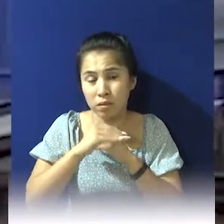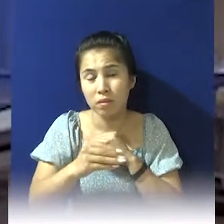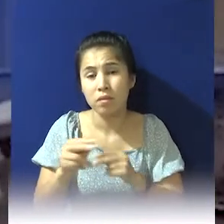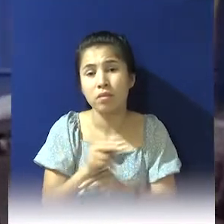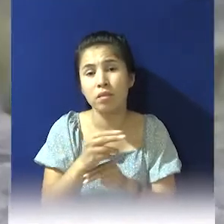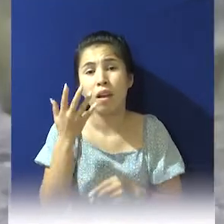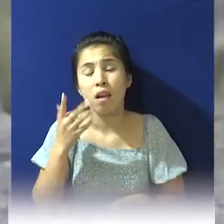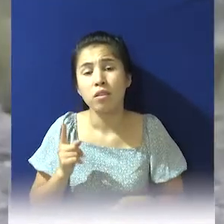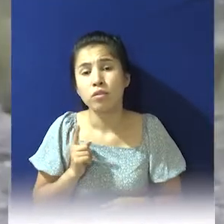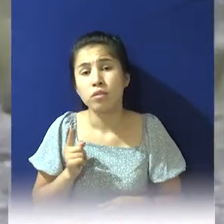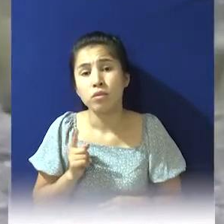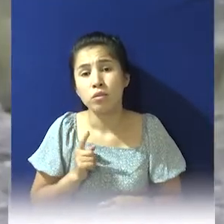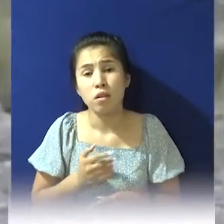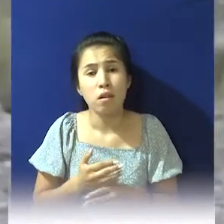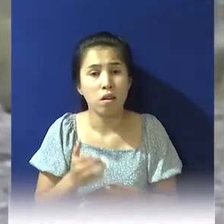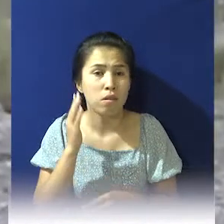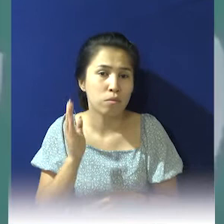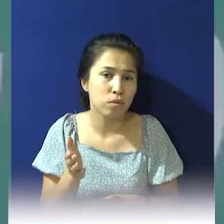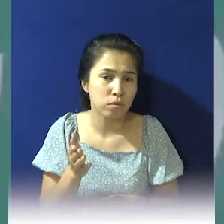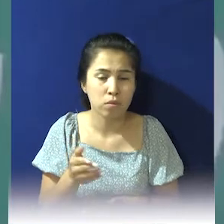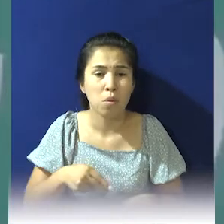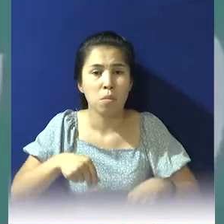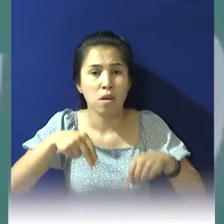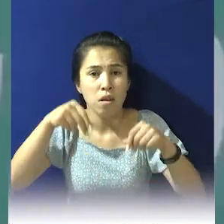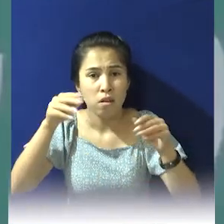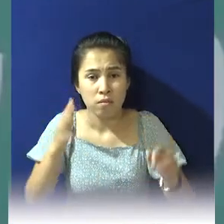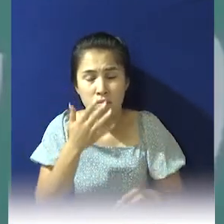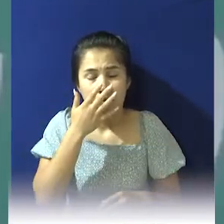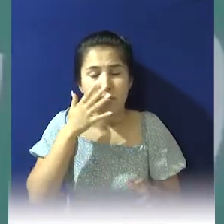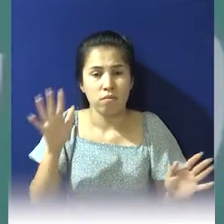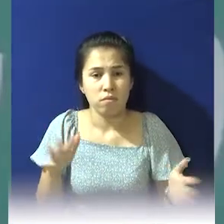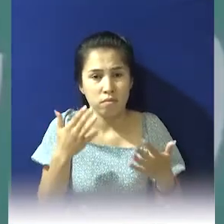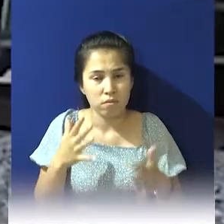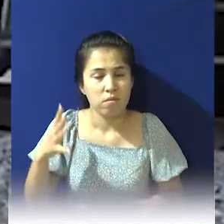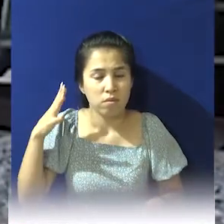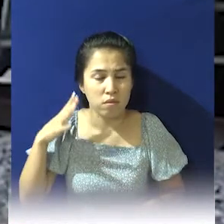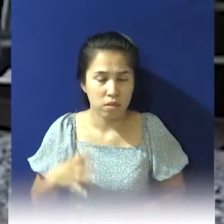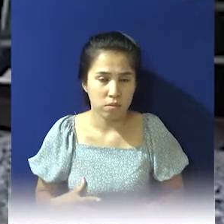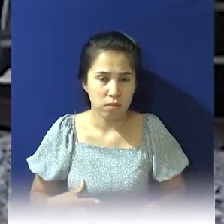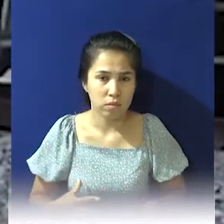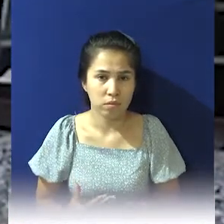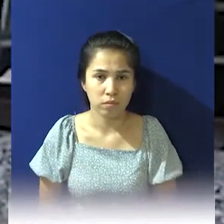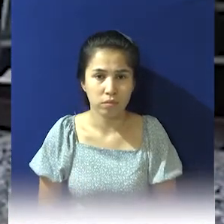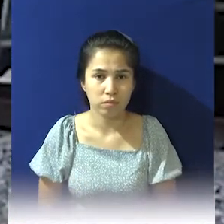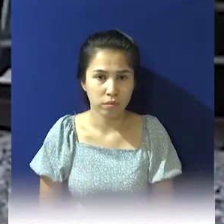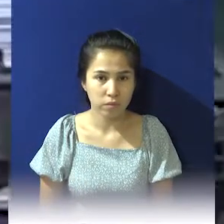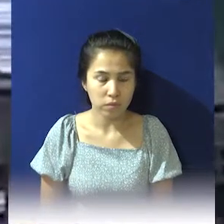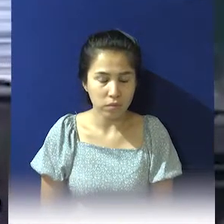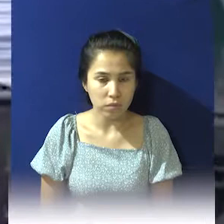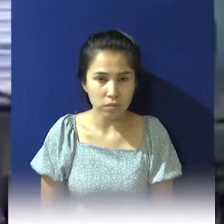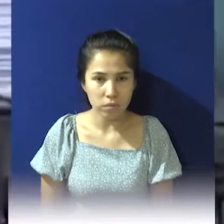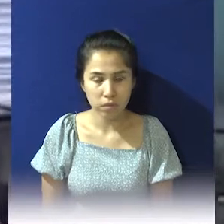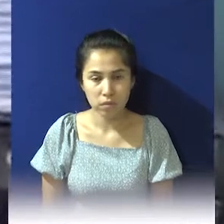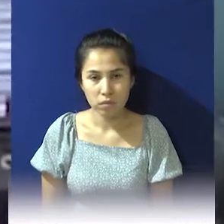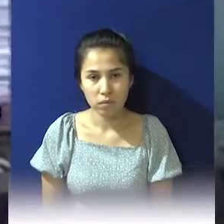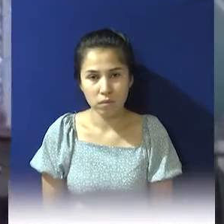доставляться в Поднебесную в контейнерах с поездов зерновозов в сухом порту, расположенном в Алматинской области. Оно перегружается в контейнеры